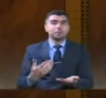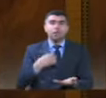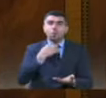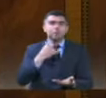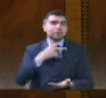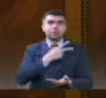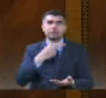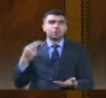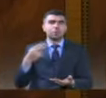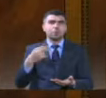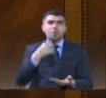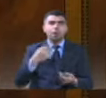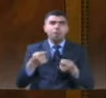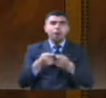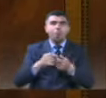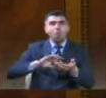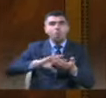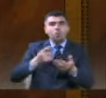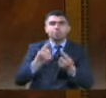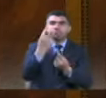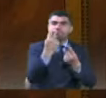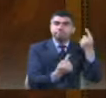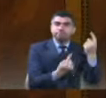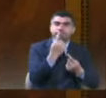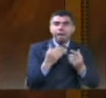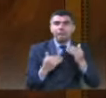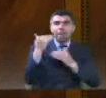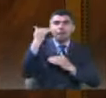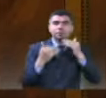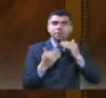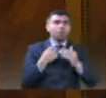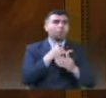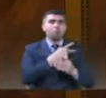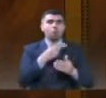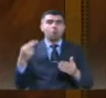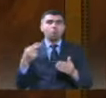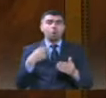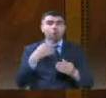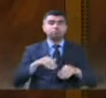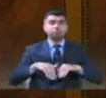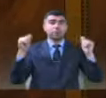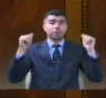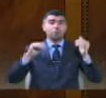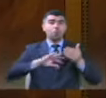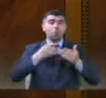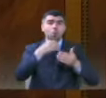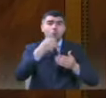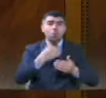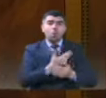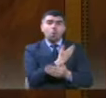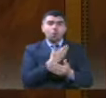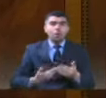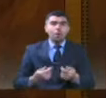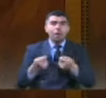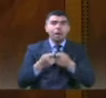الحكومة مع الملفات الاجتماعية بمنطق الربح والخسارة. لا يعقل أن ترفع الحكومات من الأرقام ومن المؤشرات